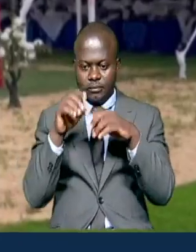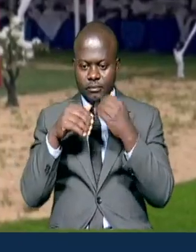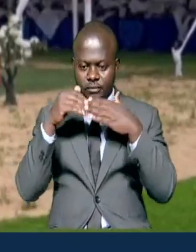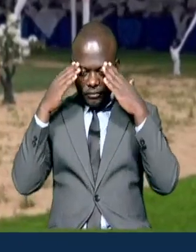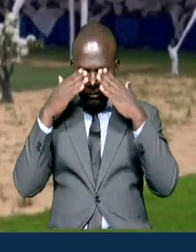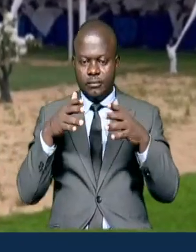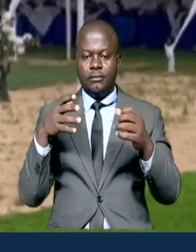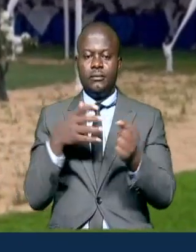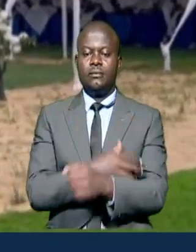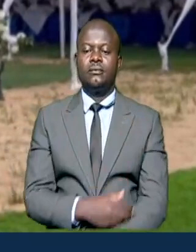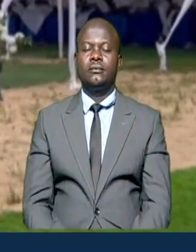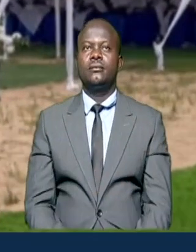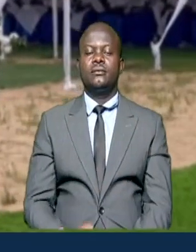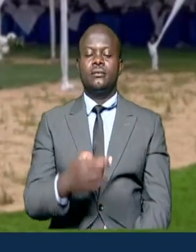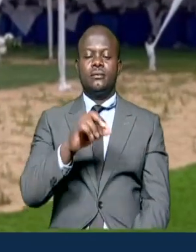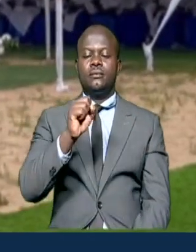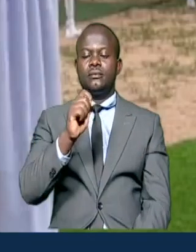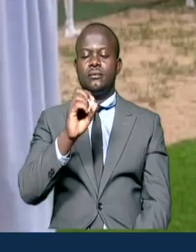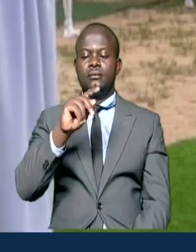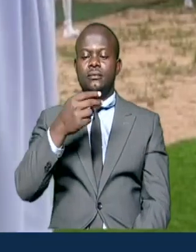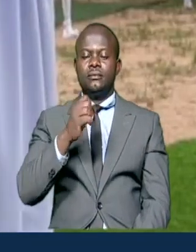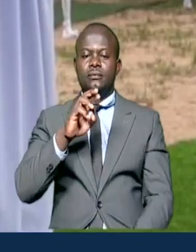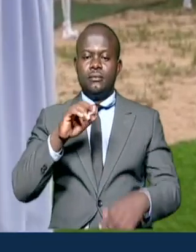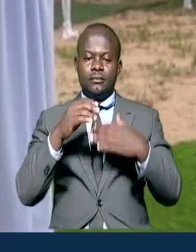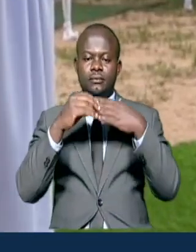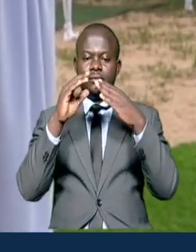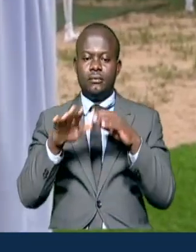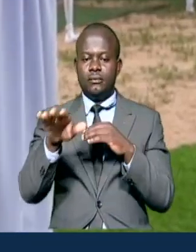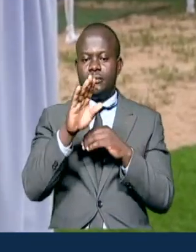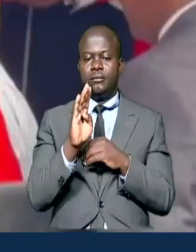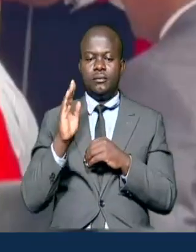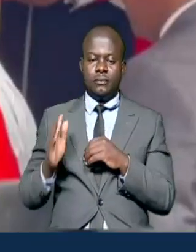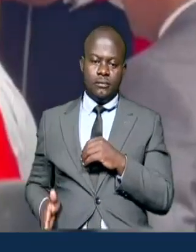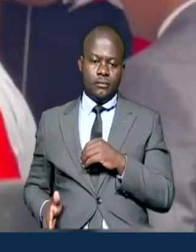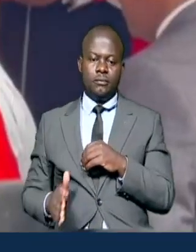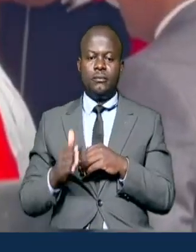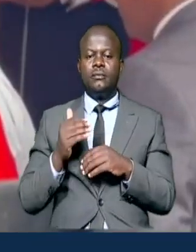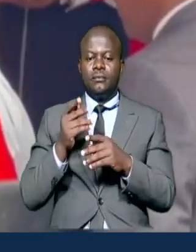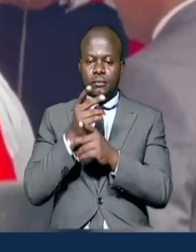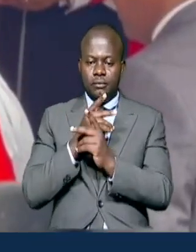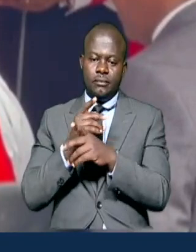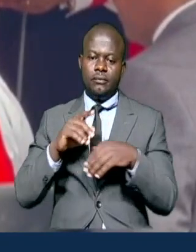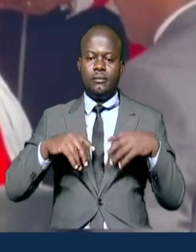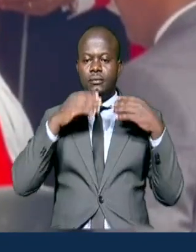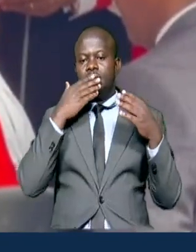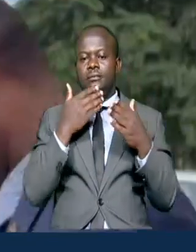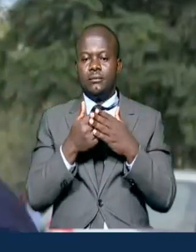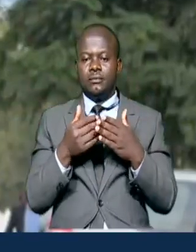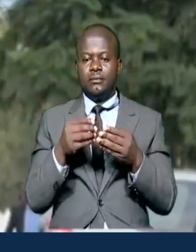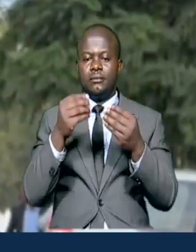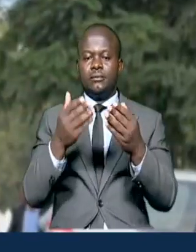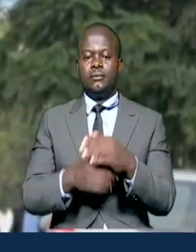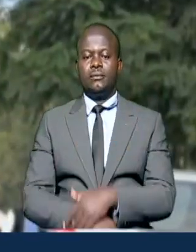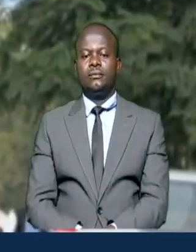imbaraga. Musenyeri Nshimyimana Christophe wahawe inkoni y'ubushumba yo kuyobora diyoseze ya Butare ngo agiye kwita ku mibereho myiza y'intamara agijwe.